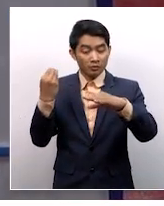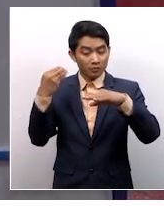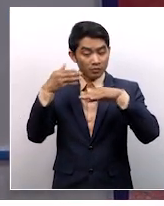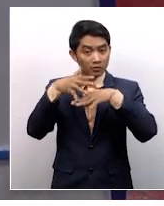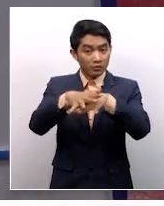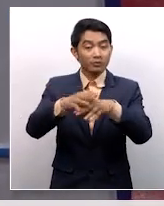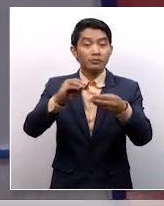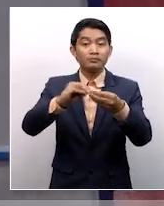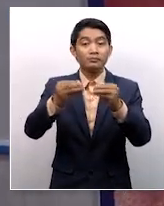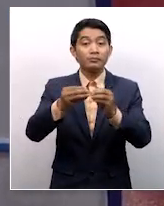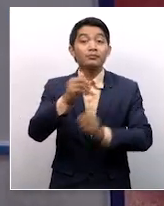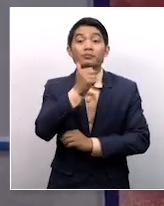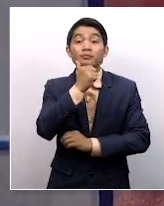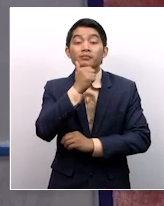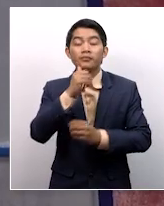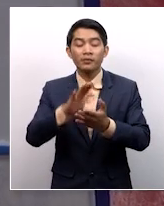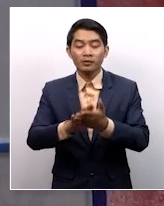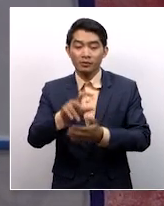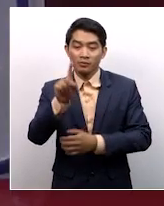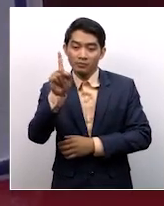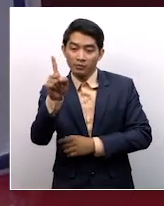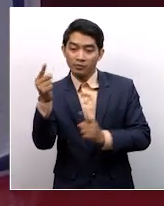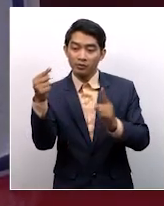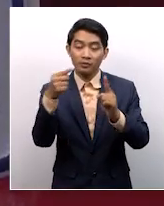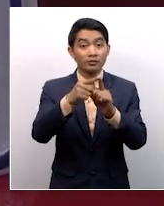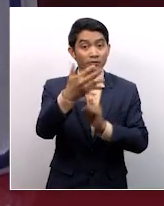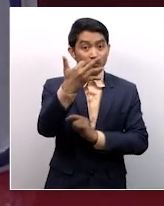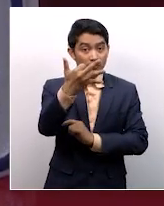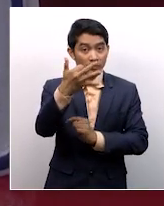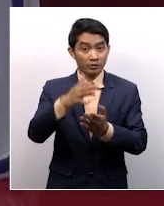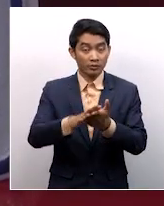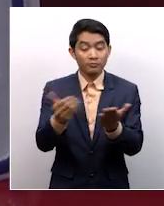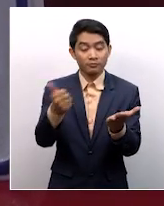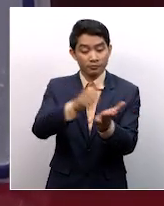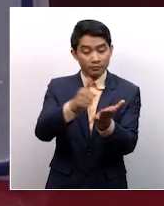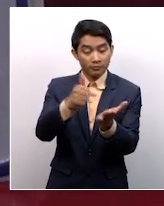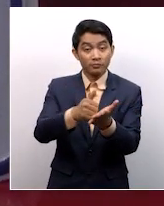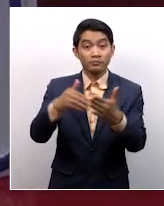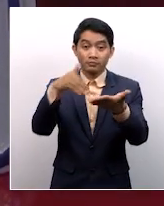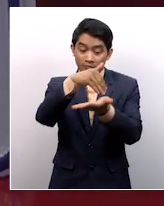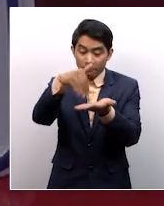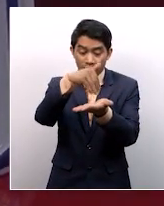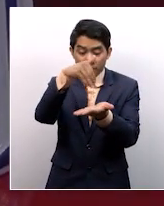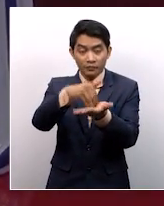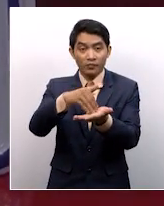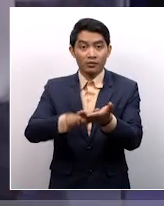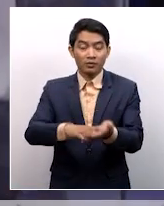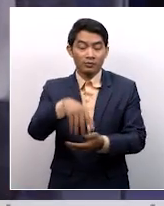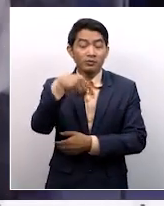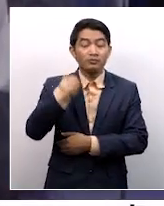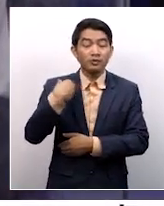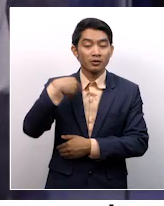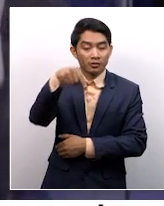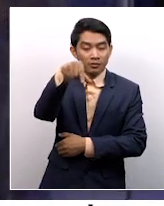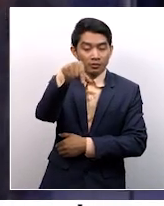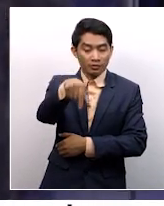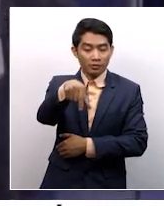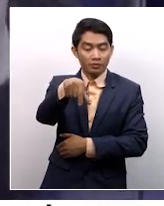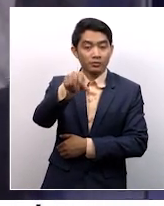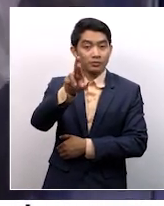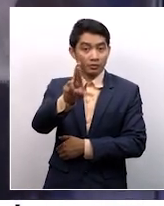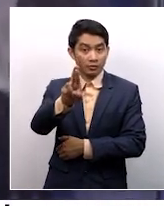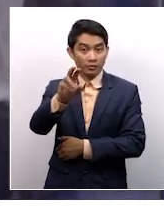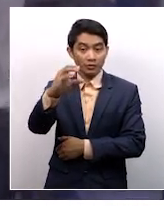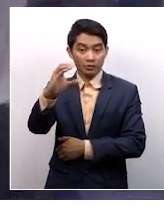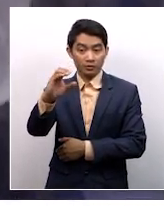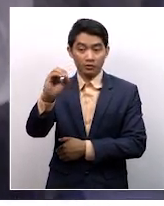បញ្ចូលគ្នាលេខឡាតាំងឬអក្សរចាប់ពី1ដល់ត្រឹម8ខ្ទង់បោះពុម្ពនៅផ្នែកកណ្ដាលផ្លាកលេខនេះមាន QR code នៅផ្នែកខាងស្ដាំ